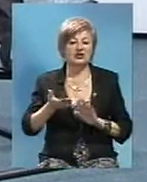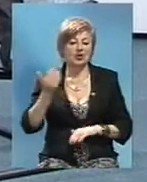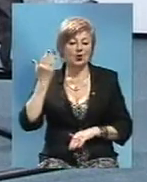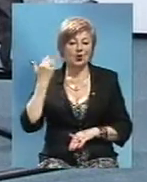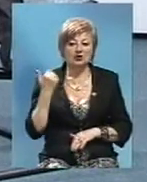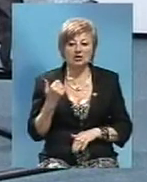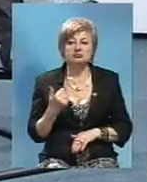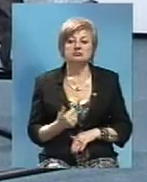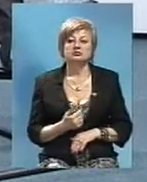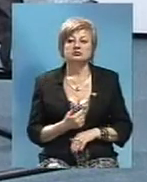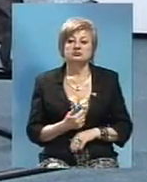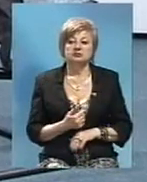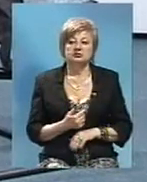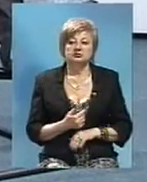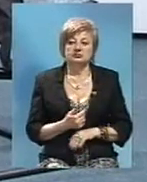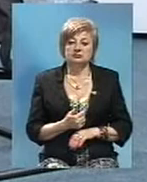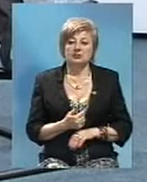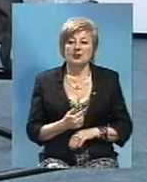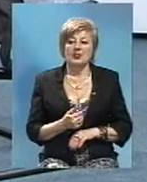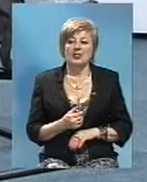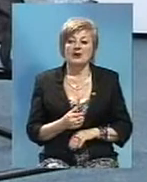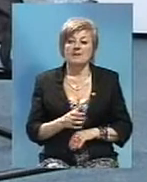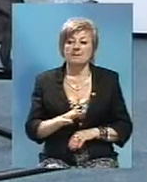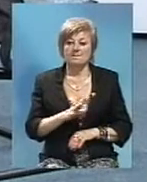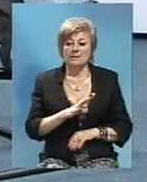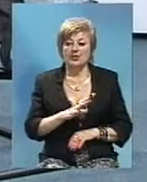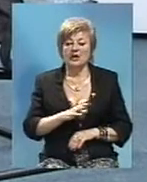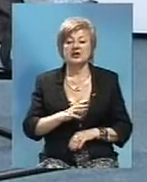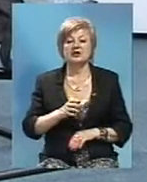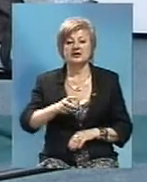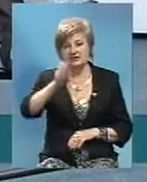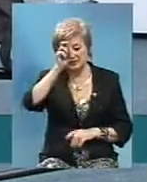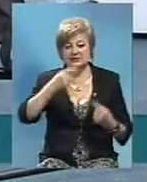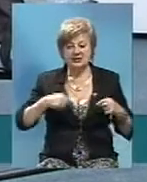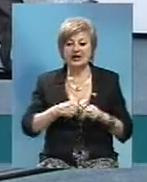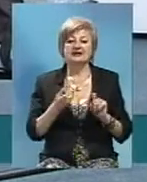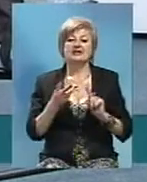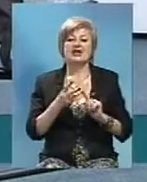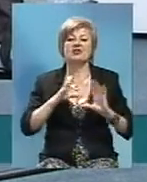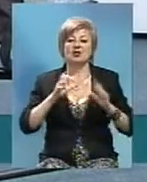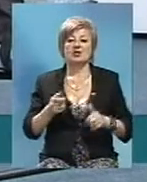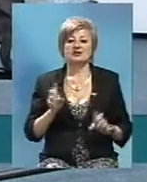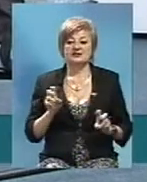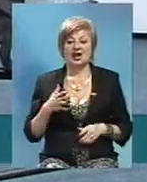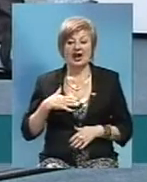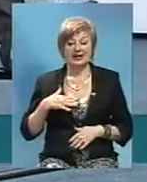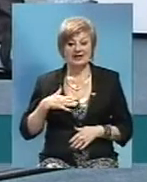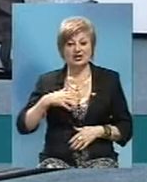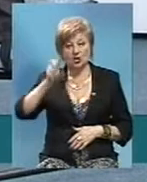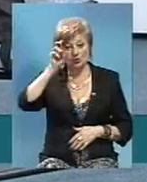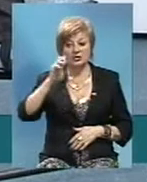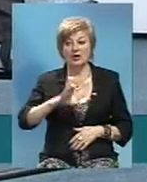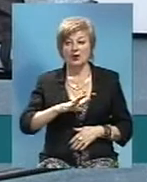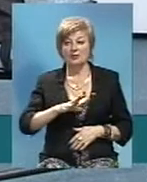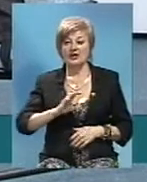предыдущего столетия были, соответственно, странами третьего мира, а наши, да, наши государства были